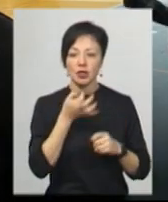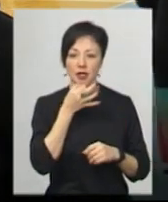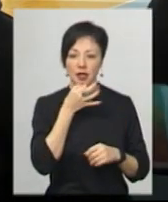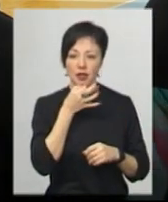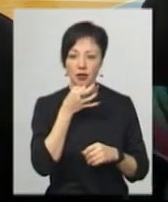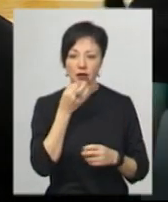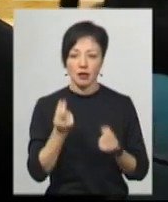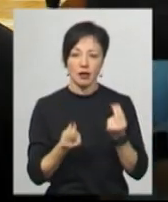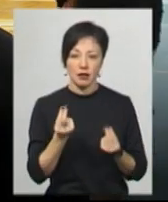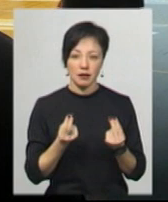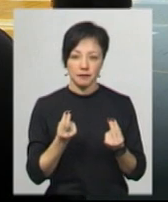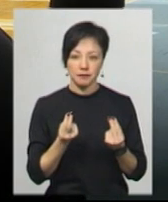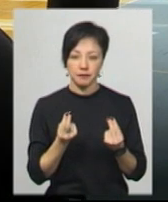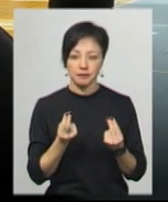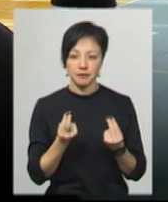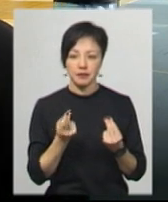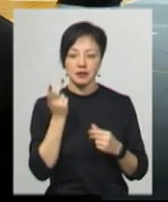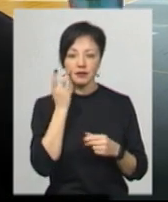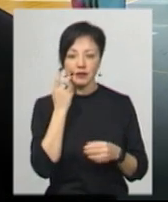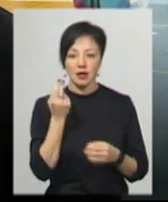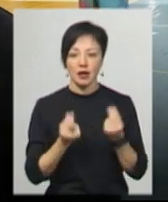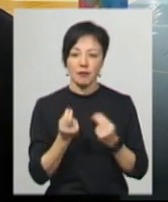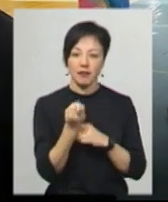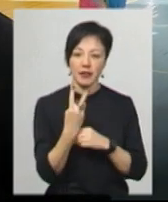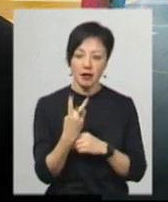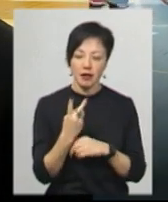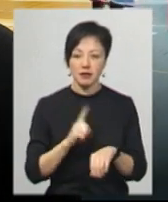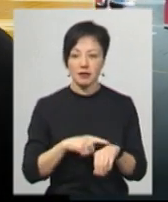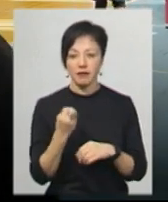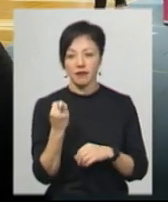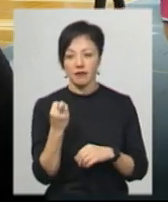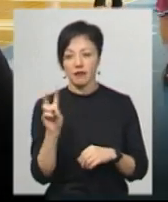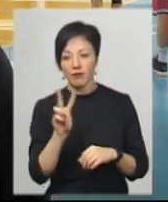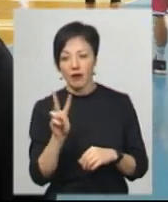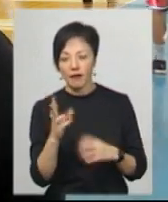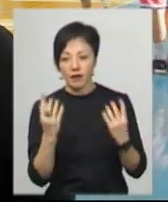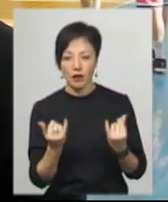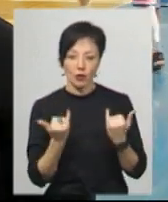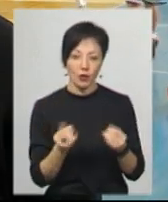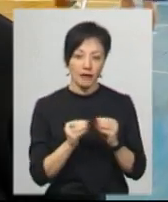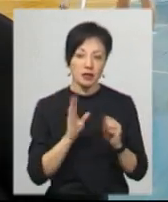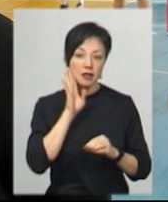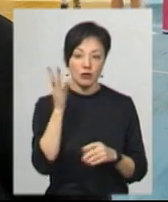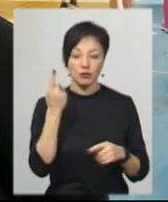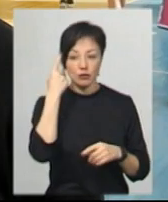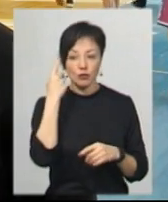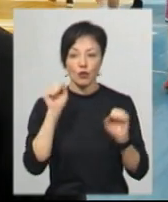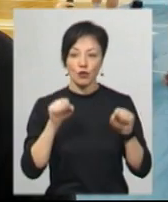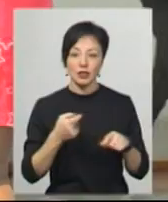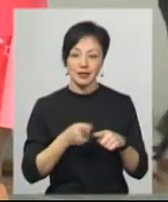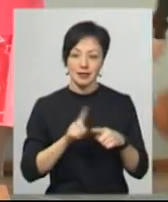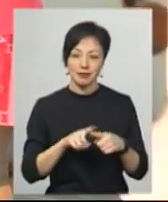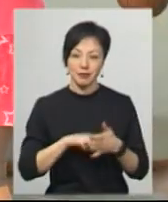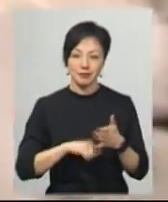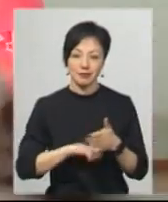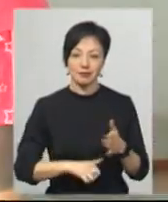грав. Зачастую ми граємо 12-й, 2 дня, а сьогодні в 10, тому, я думаю, можна списати на